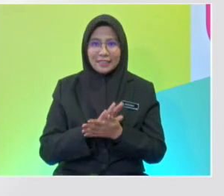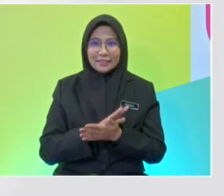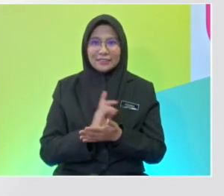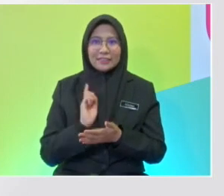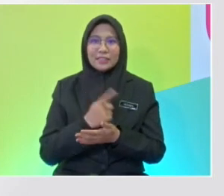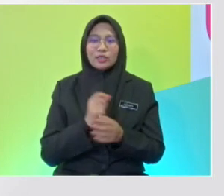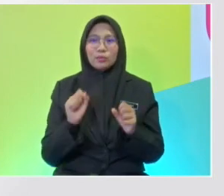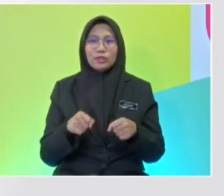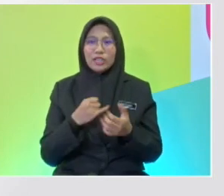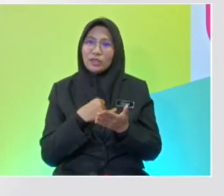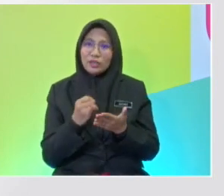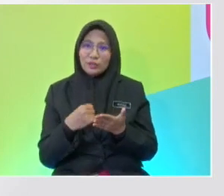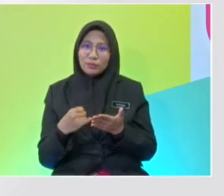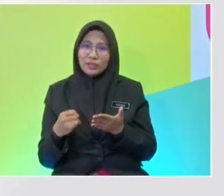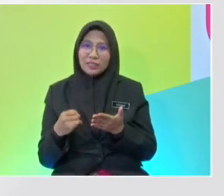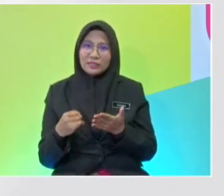kita